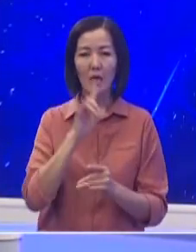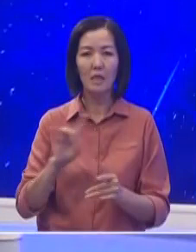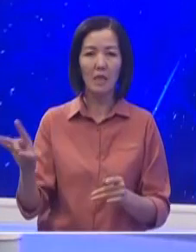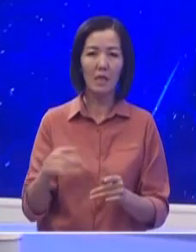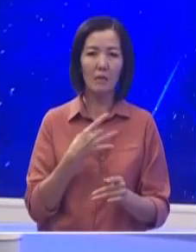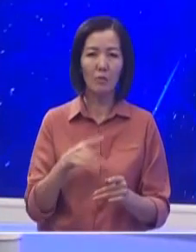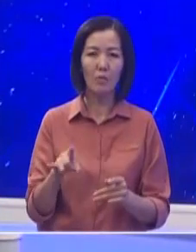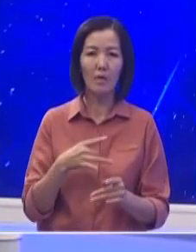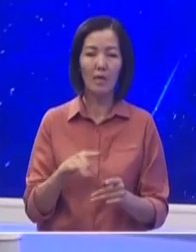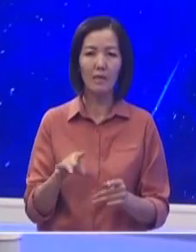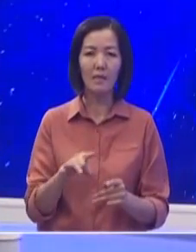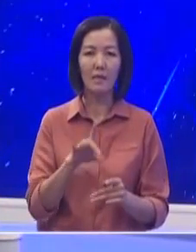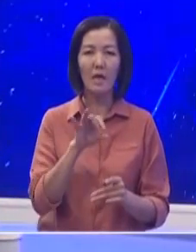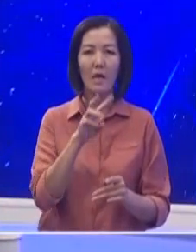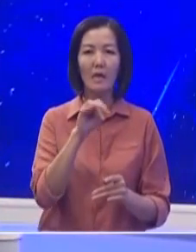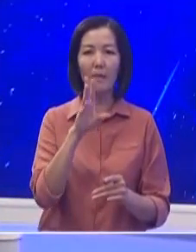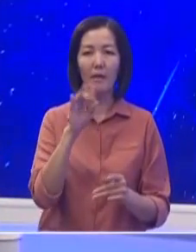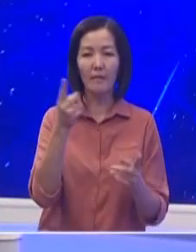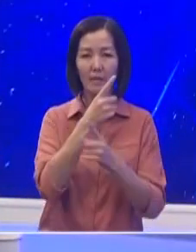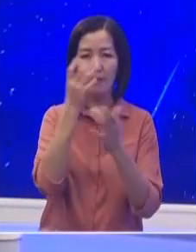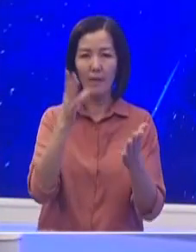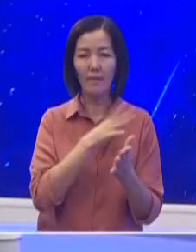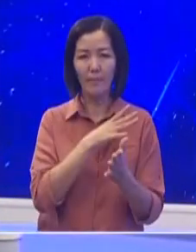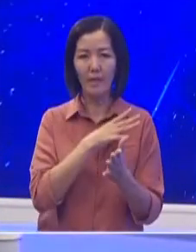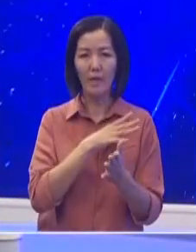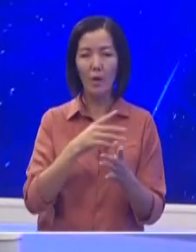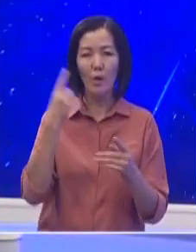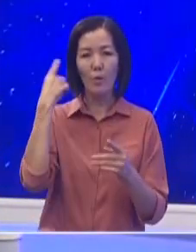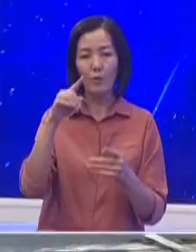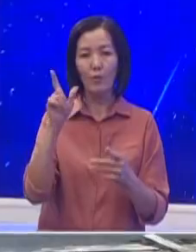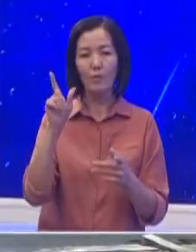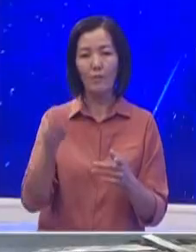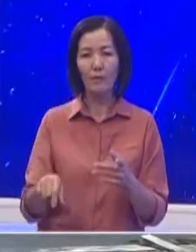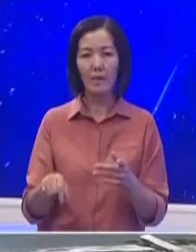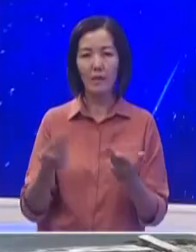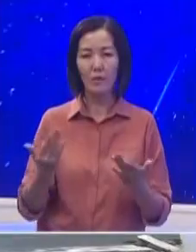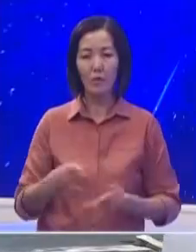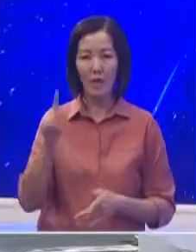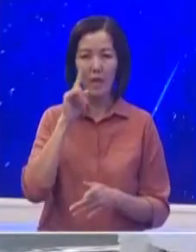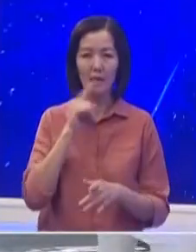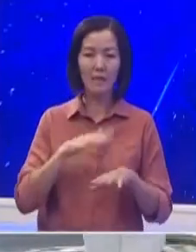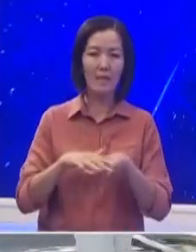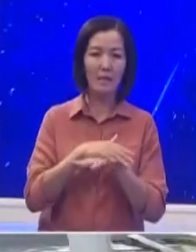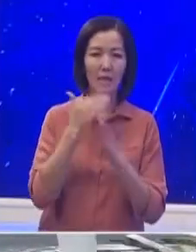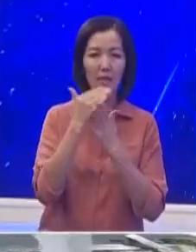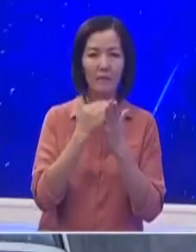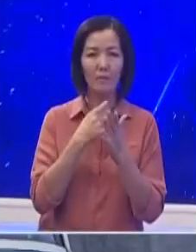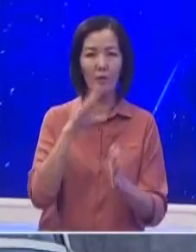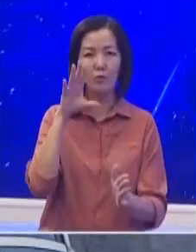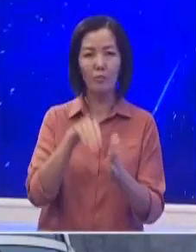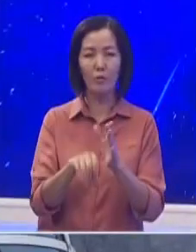сыртқы істер министрінің орынбасары Роман Василенко мәлімдеді. Ақпарынша өзге мемлекеттерде жүрген қазақстандықтар тізіміне дауыс беру құқы